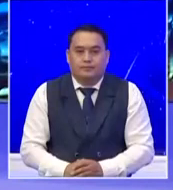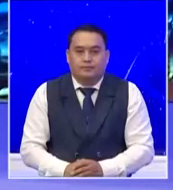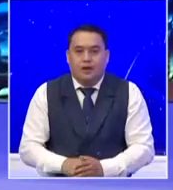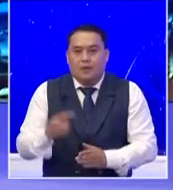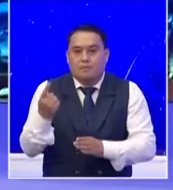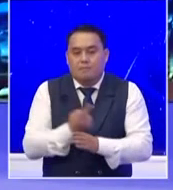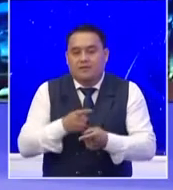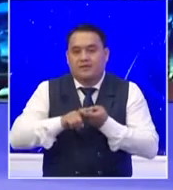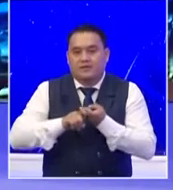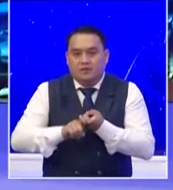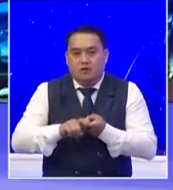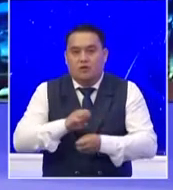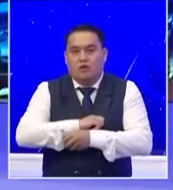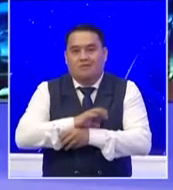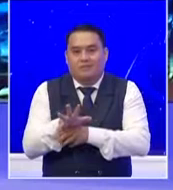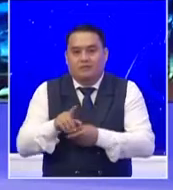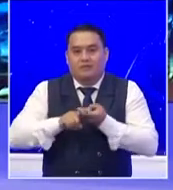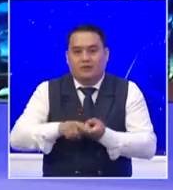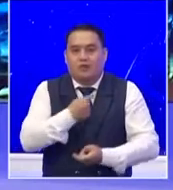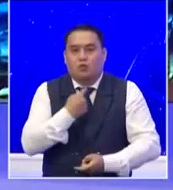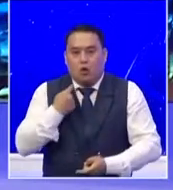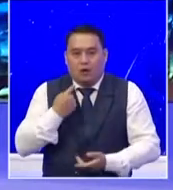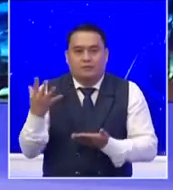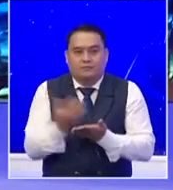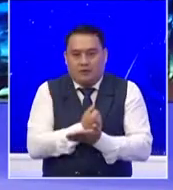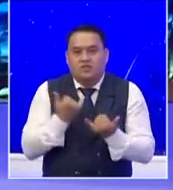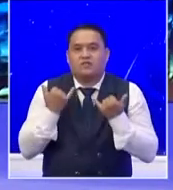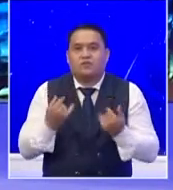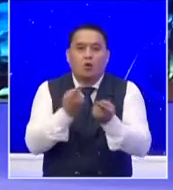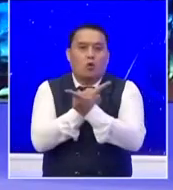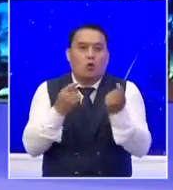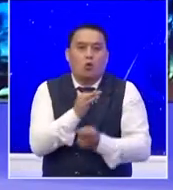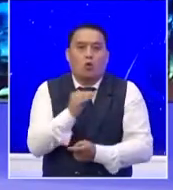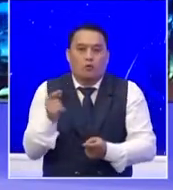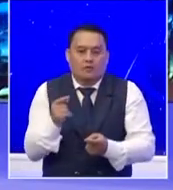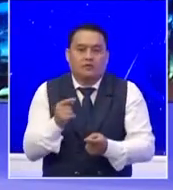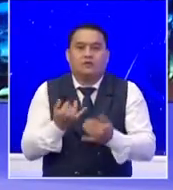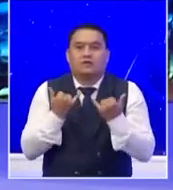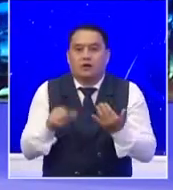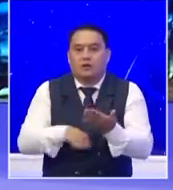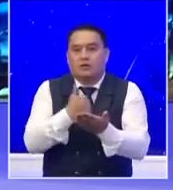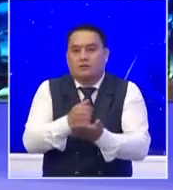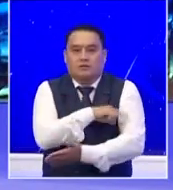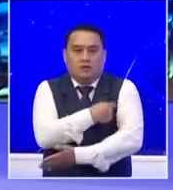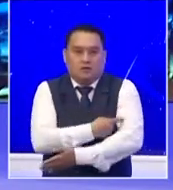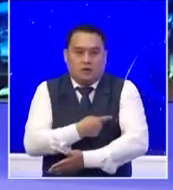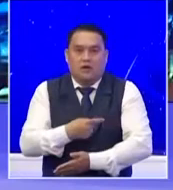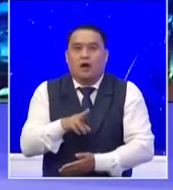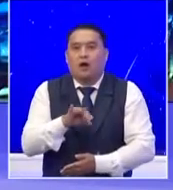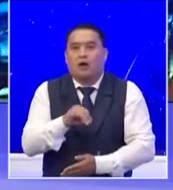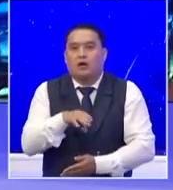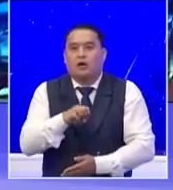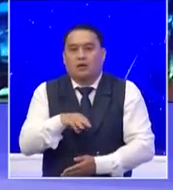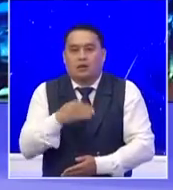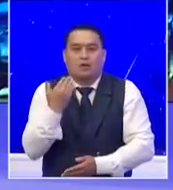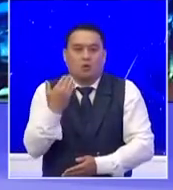Первый случай заражения коронавирусом выявлен в Талдыкургане. Информацию сегодня официально подтвердил главный санитарный врач области Кайрат